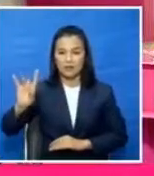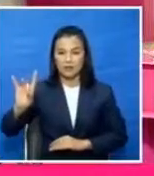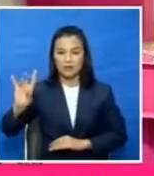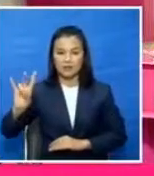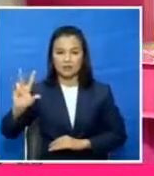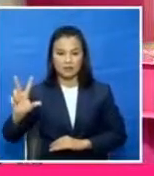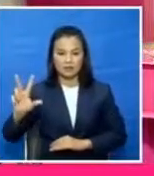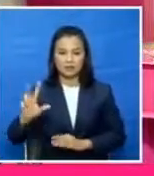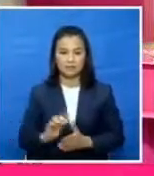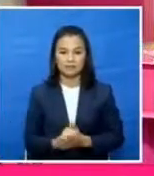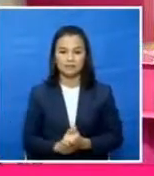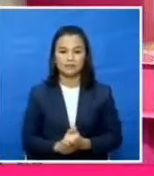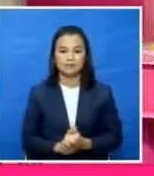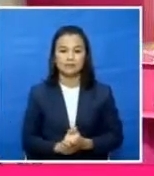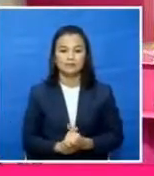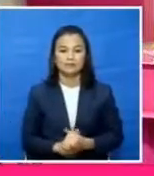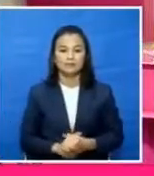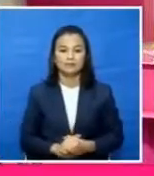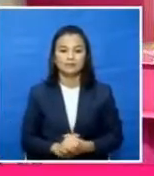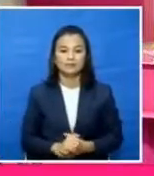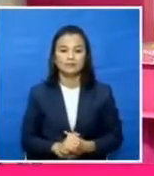7345873